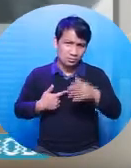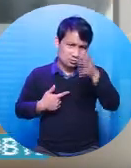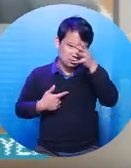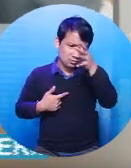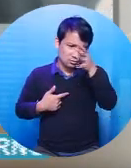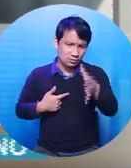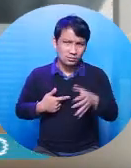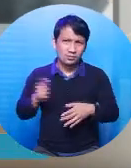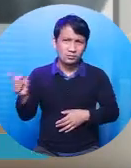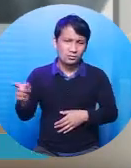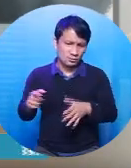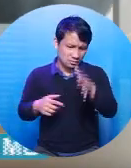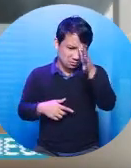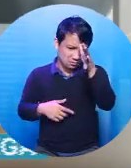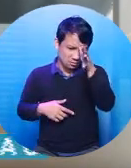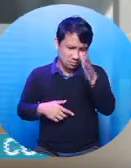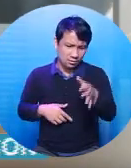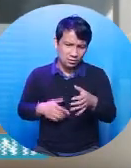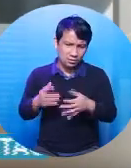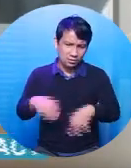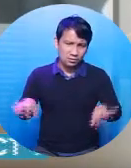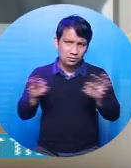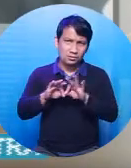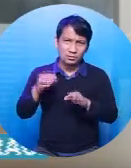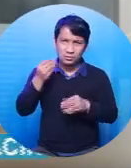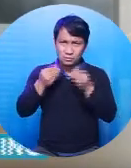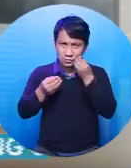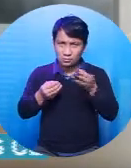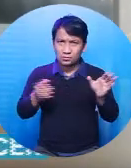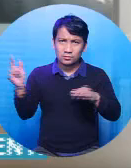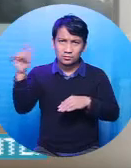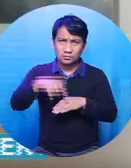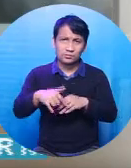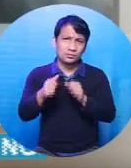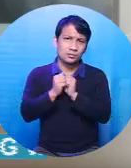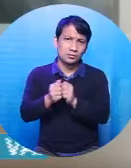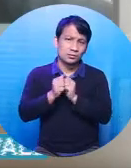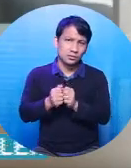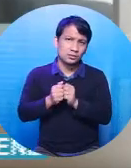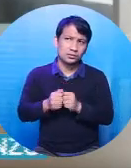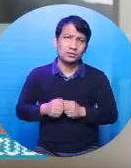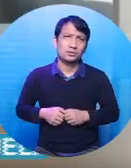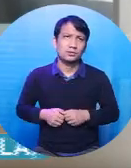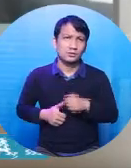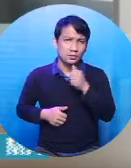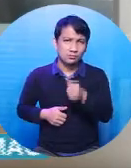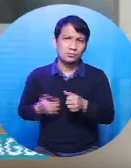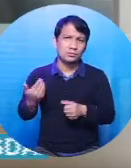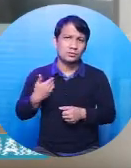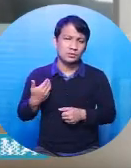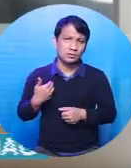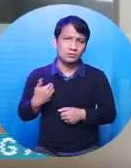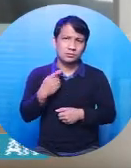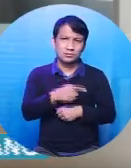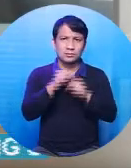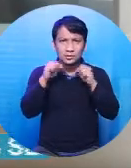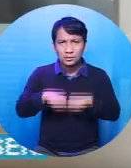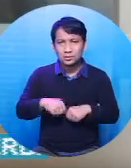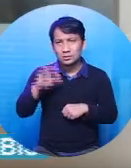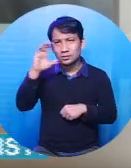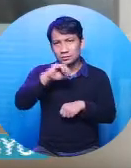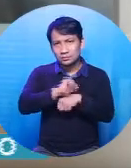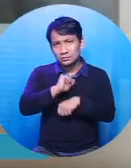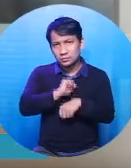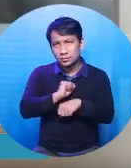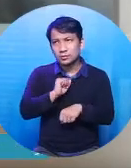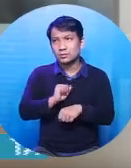na po yun dati ni Papa na dapat umuwi na lang siya dito para sama-sama kami. Okay. Tsaka may hanap, may pwede naman siya maghanap dito